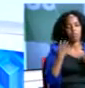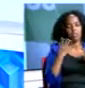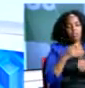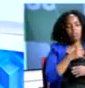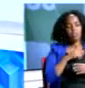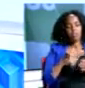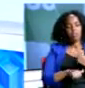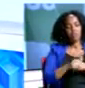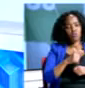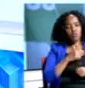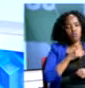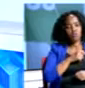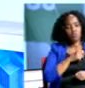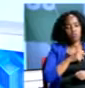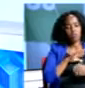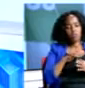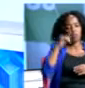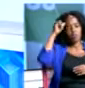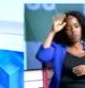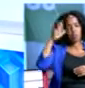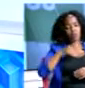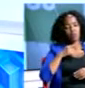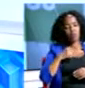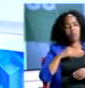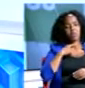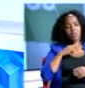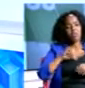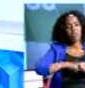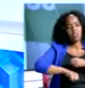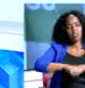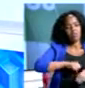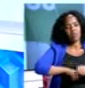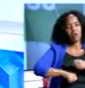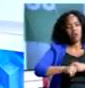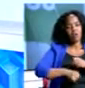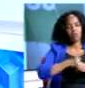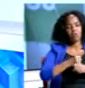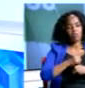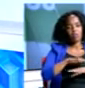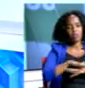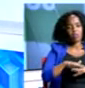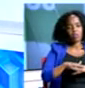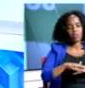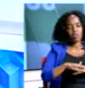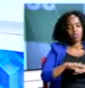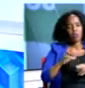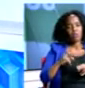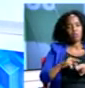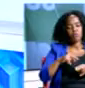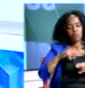sodaadha. Sudaan wanti kun yaaddeessaa garuu addunyaan kanarratti muuxannoo qabdi. Dhibeen